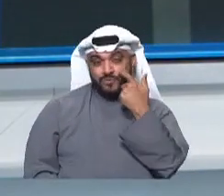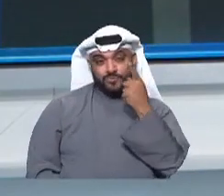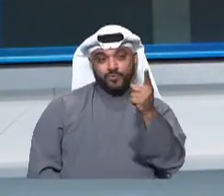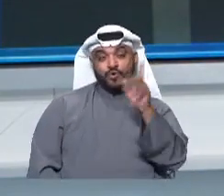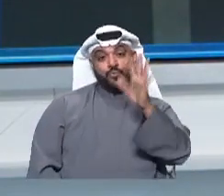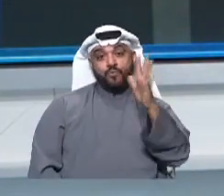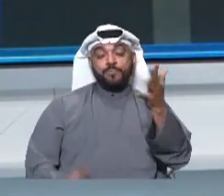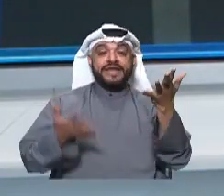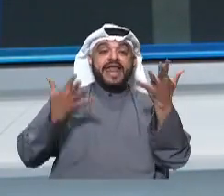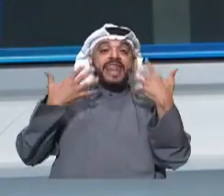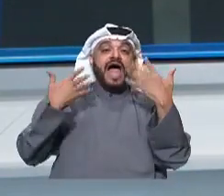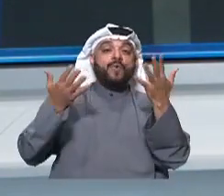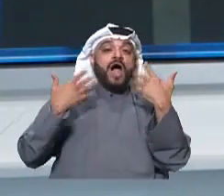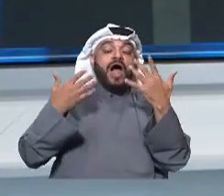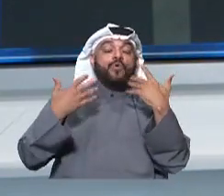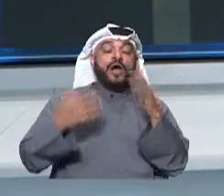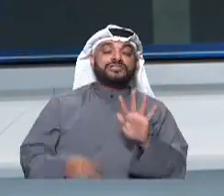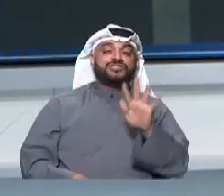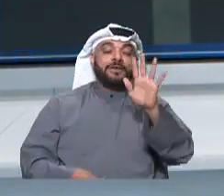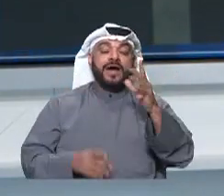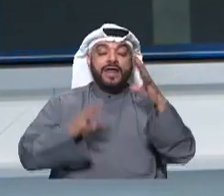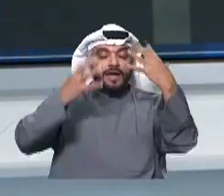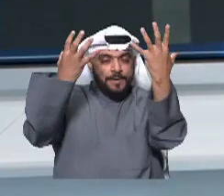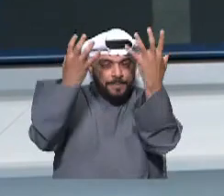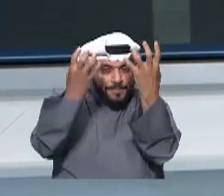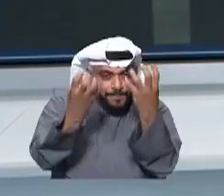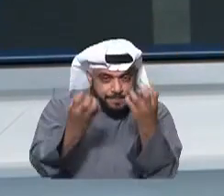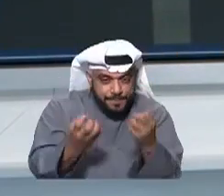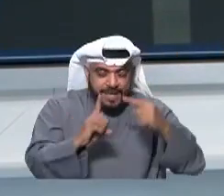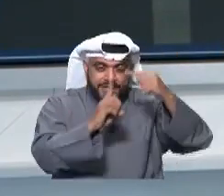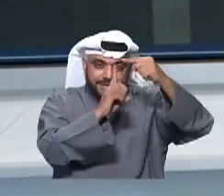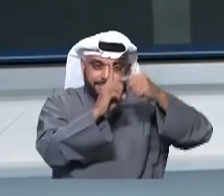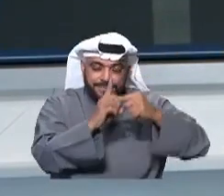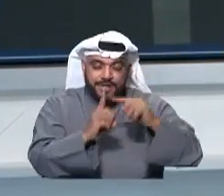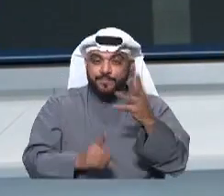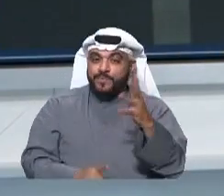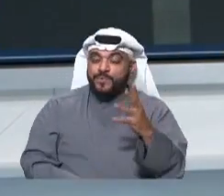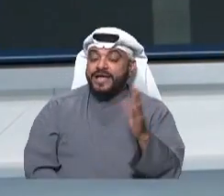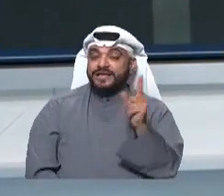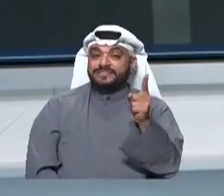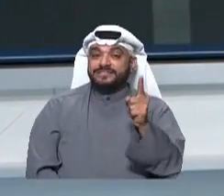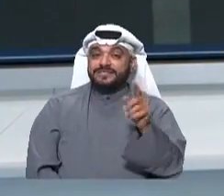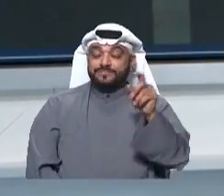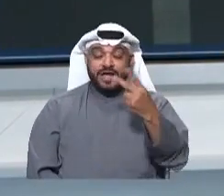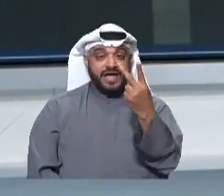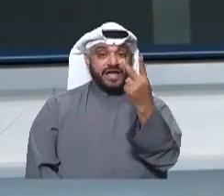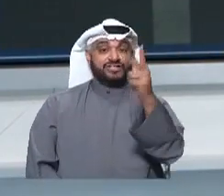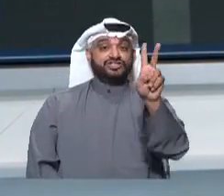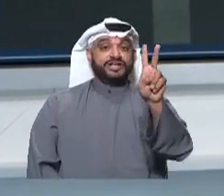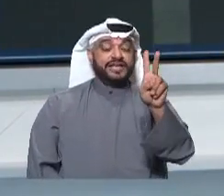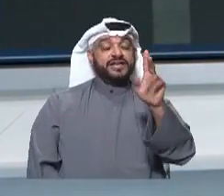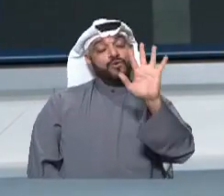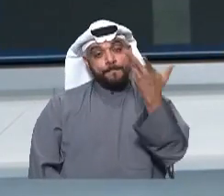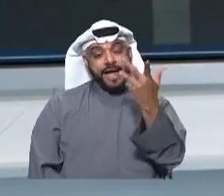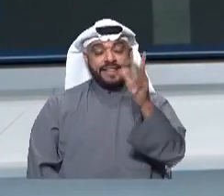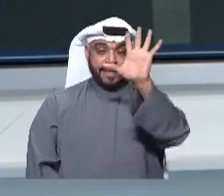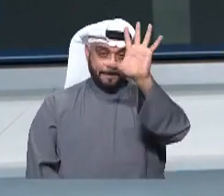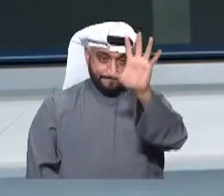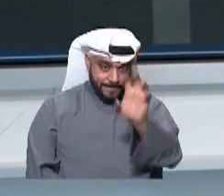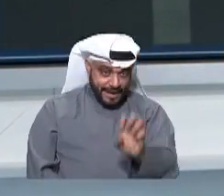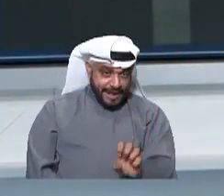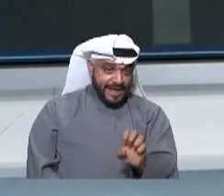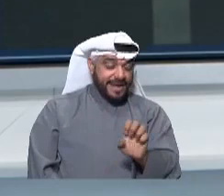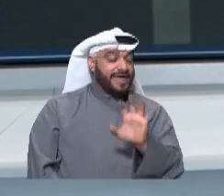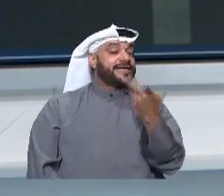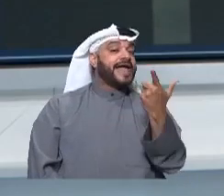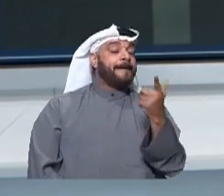تحول الرياح إلى شمالية غربية وانخفاض ملحوظ في درجات الحرارة قد تصل العظمى إلى 20 و18 درجة مئوية، ولكن